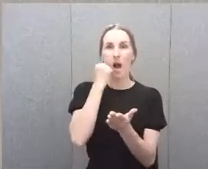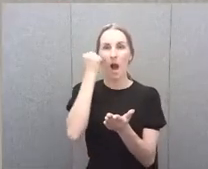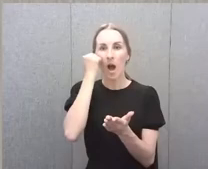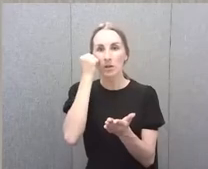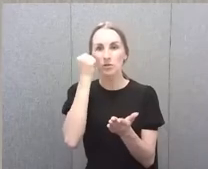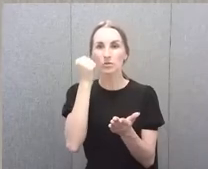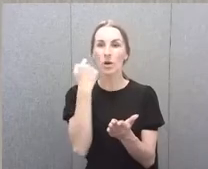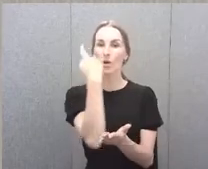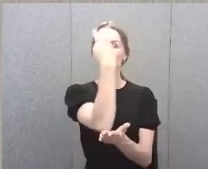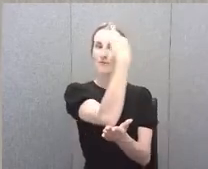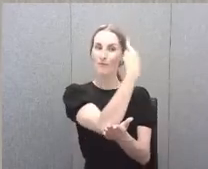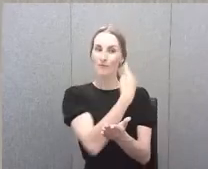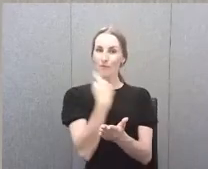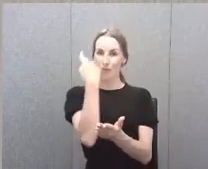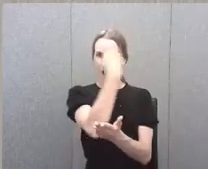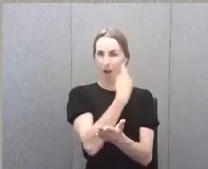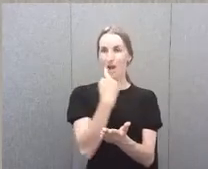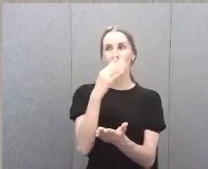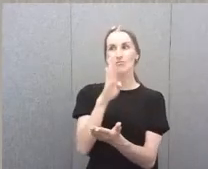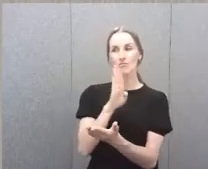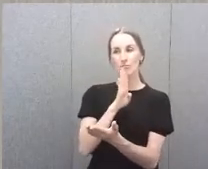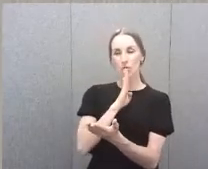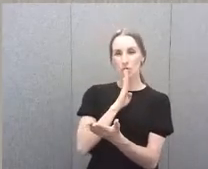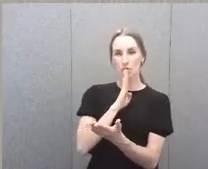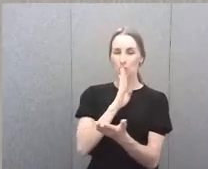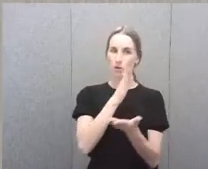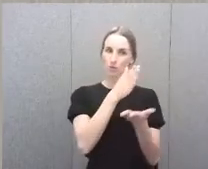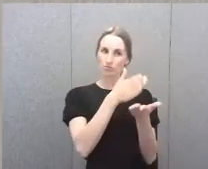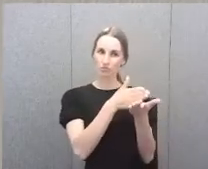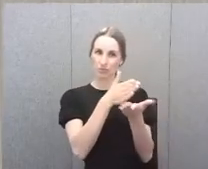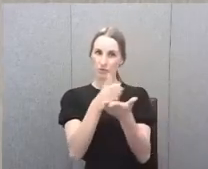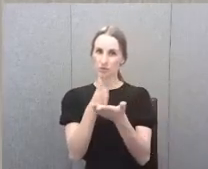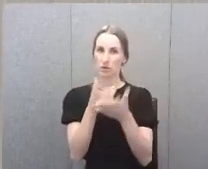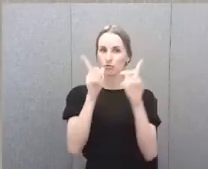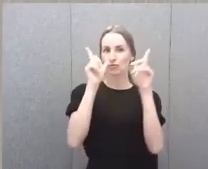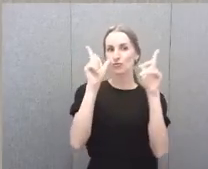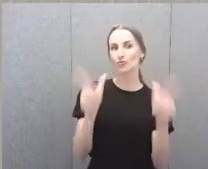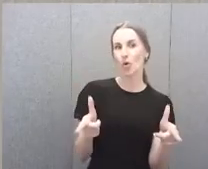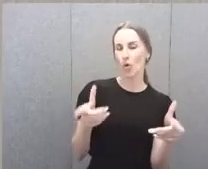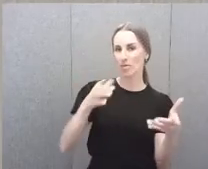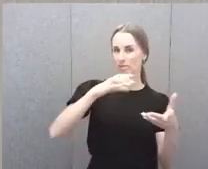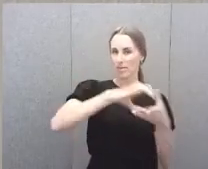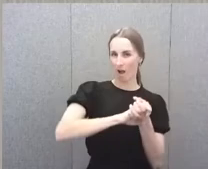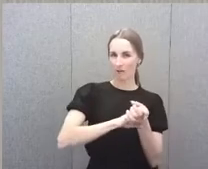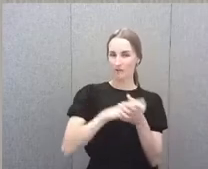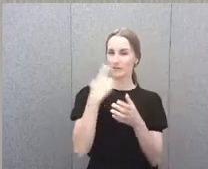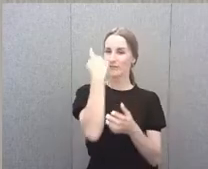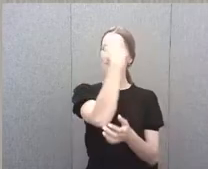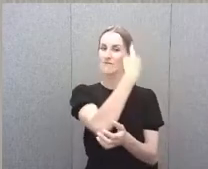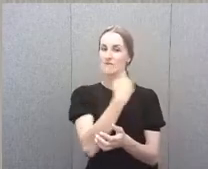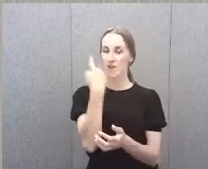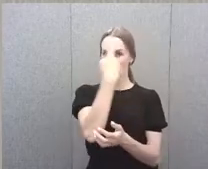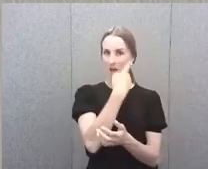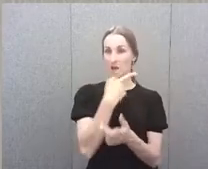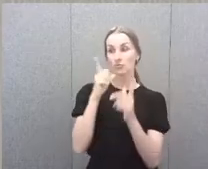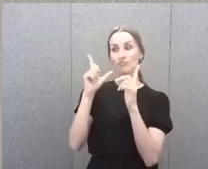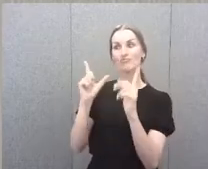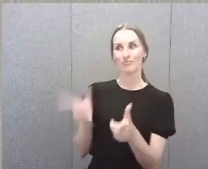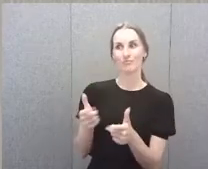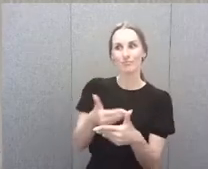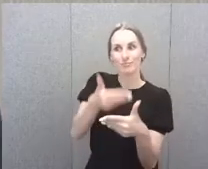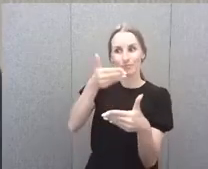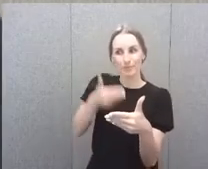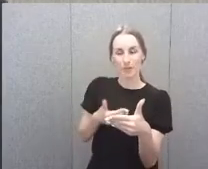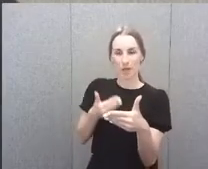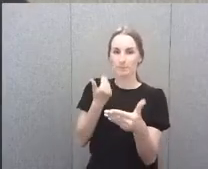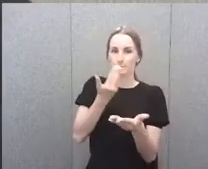представление, за то, что вы представили нам лица тех женщин, которые и являются лицами мира. Перед тем,